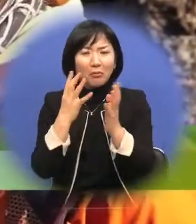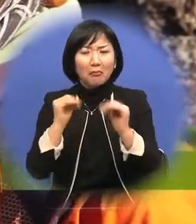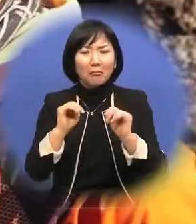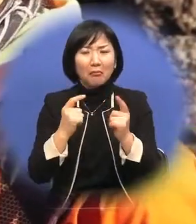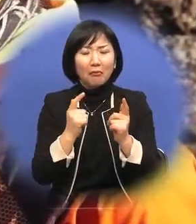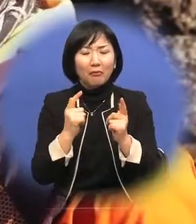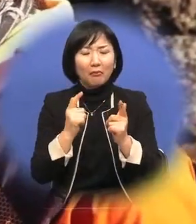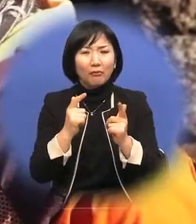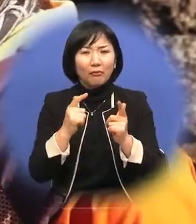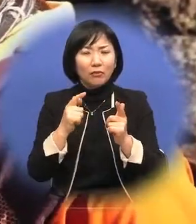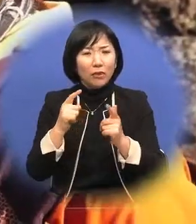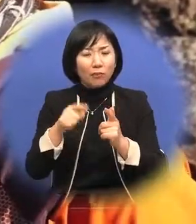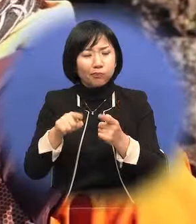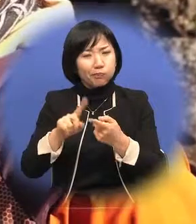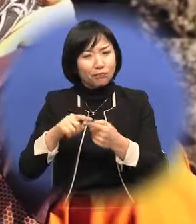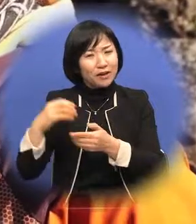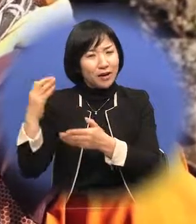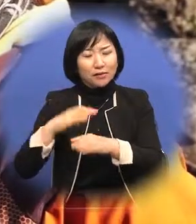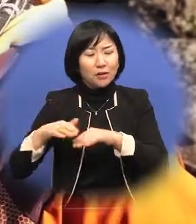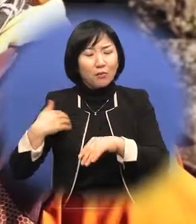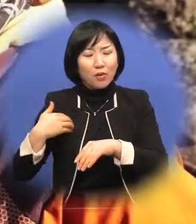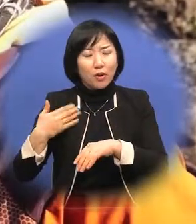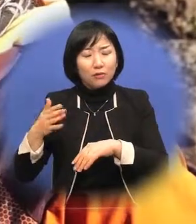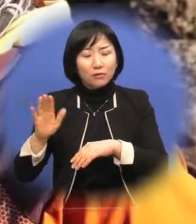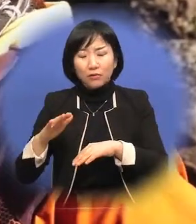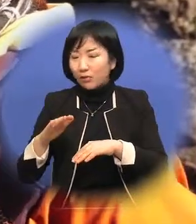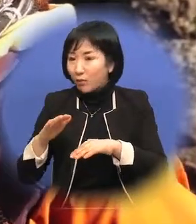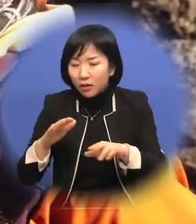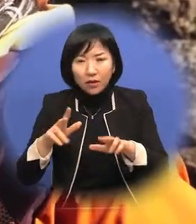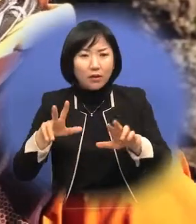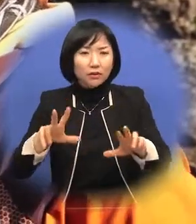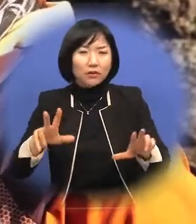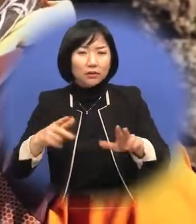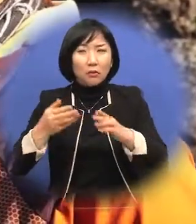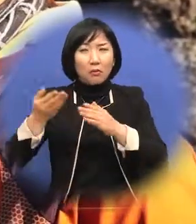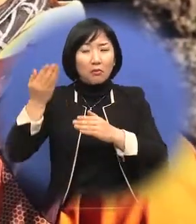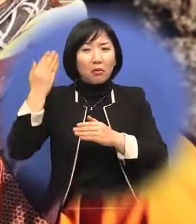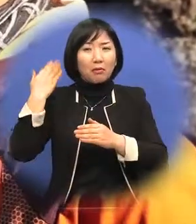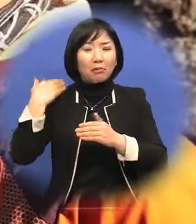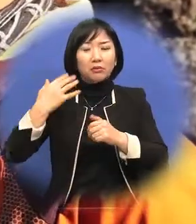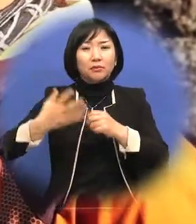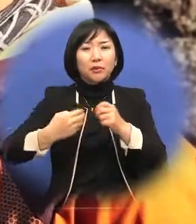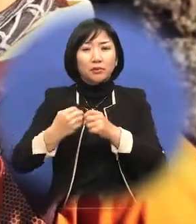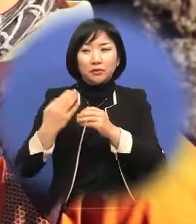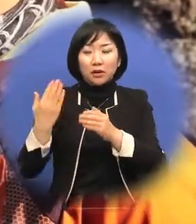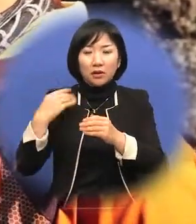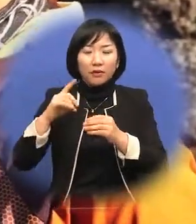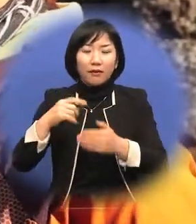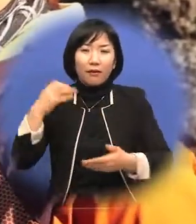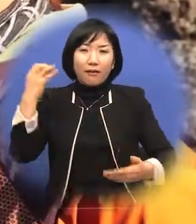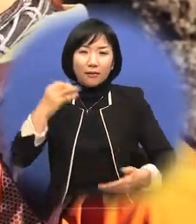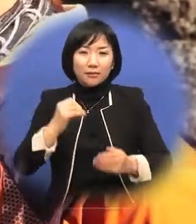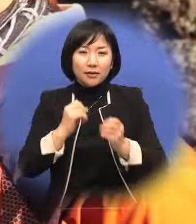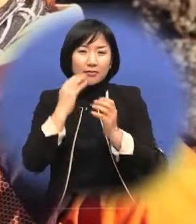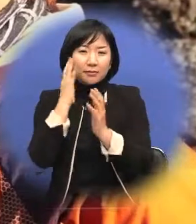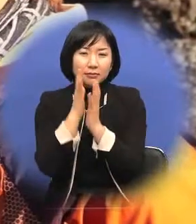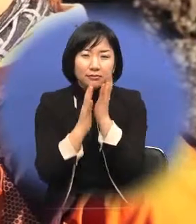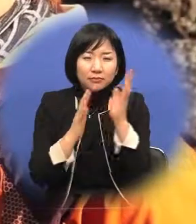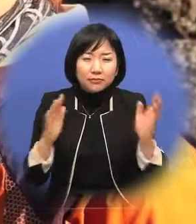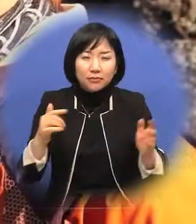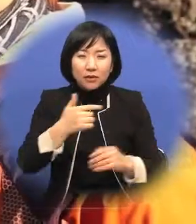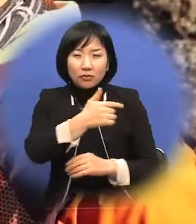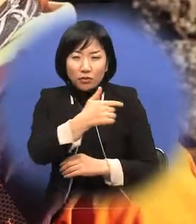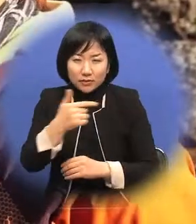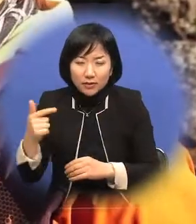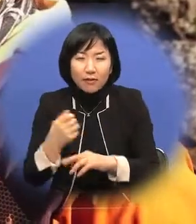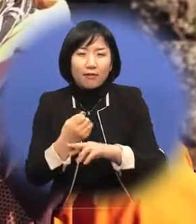울창하지 않았어서 그 가치를 잘 몰랐는데 지금 최근에 와서 몇 년 사이에 그 가치가 너무